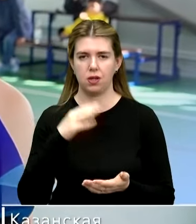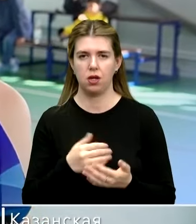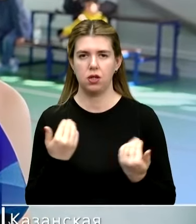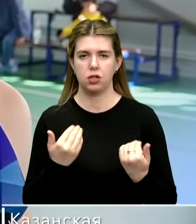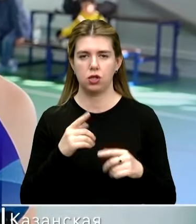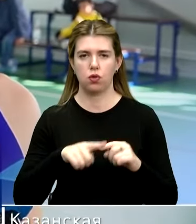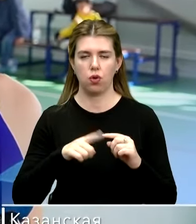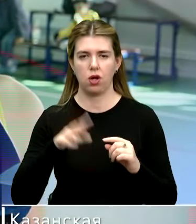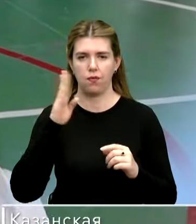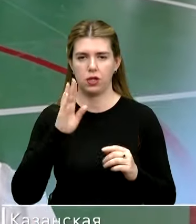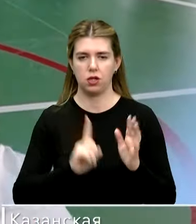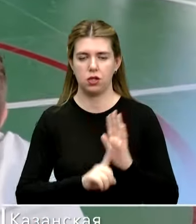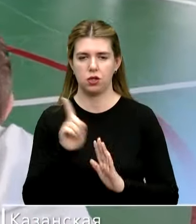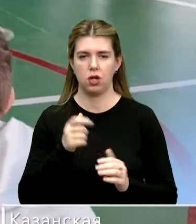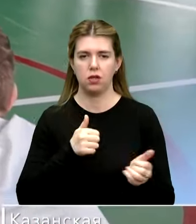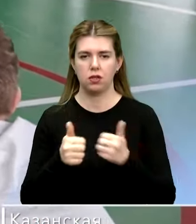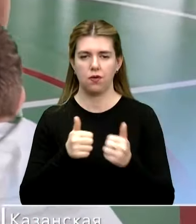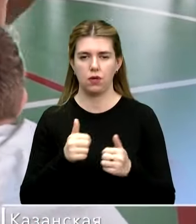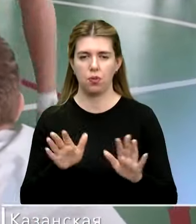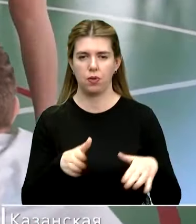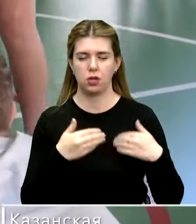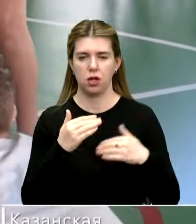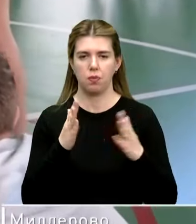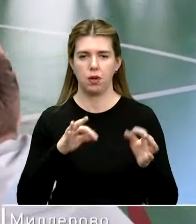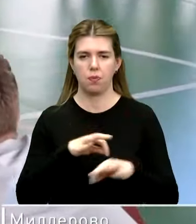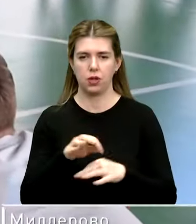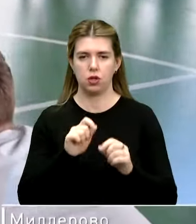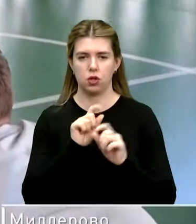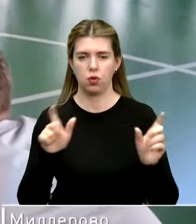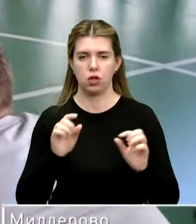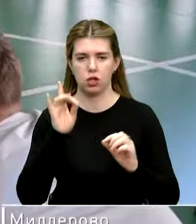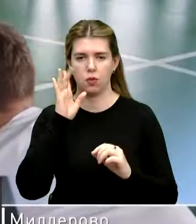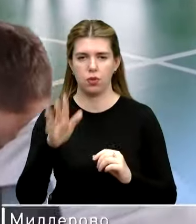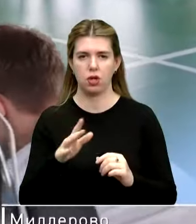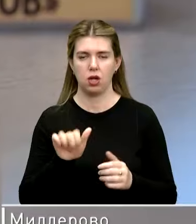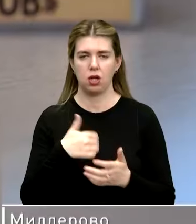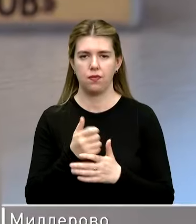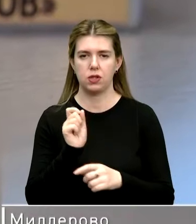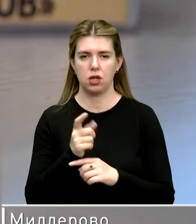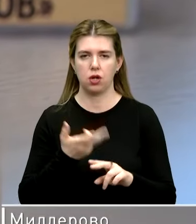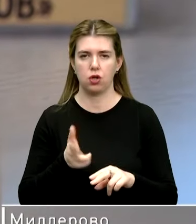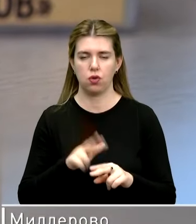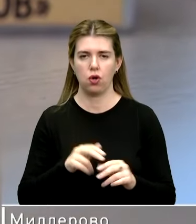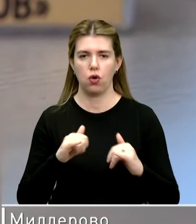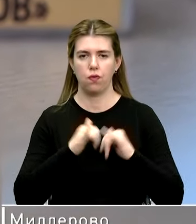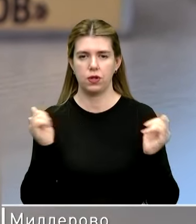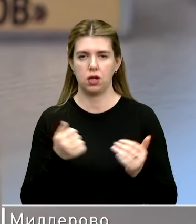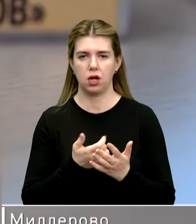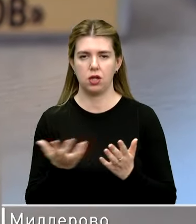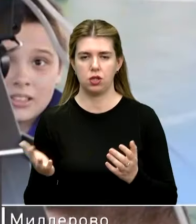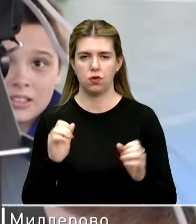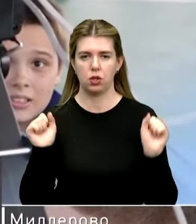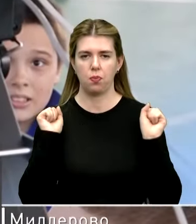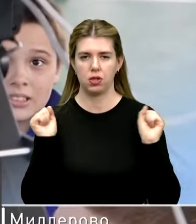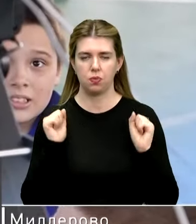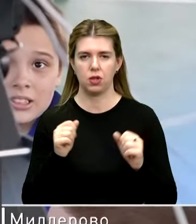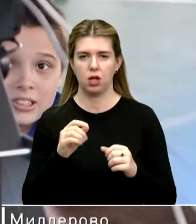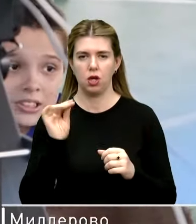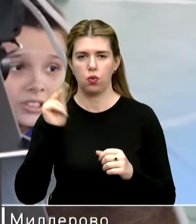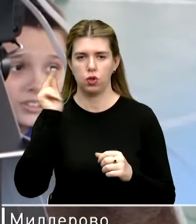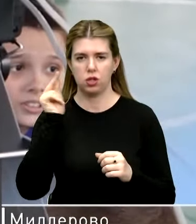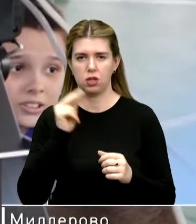Сейчас скоро вода уже будет. Соревнования прошли в рамках проекта «Школа чемпионов», основная задача которого – увеличить количество спортсменов